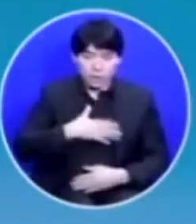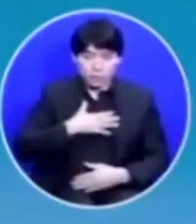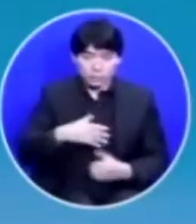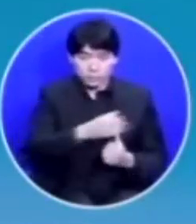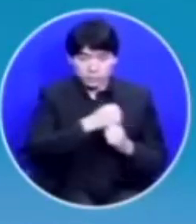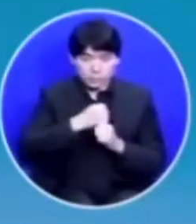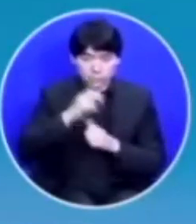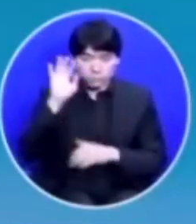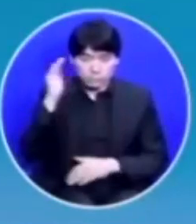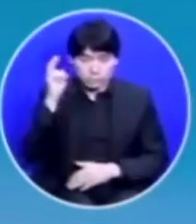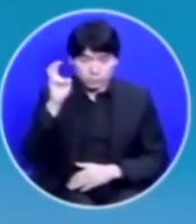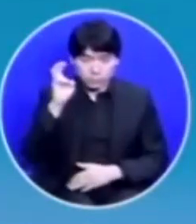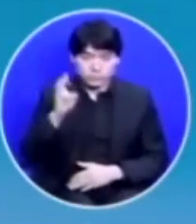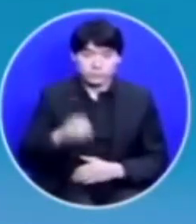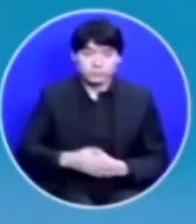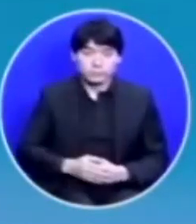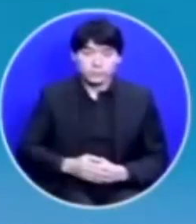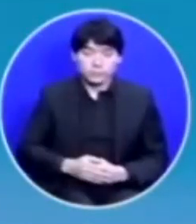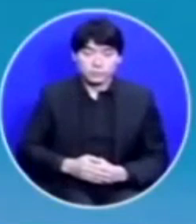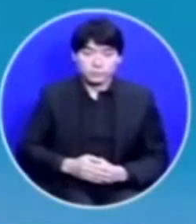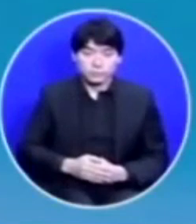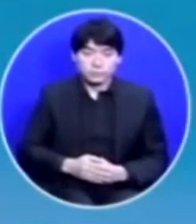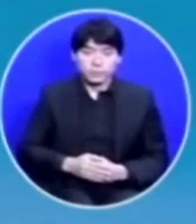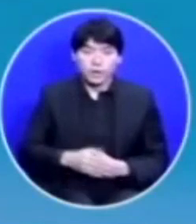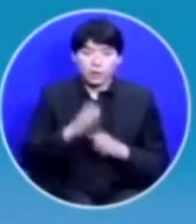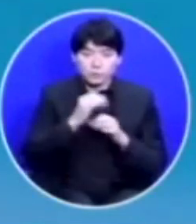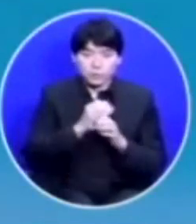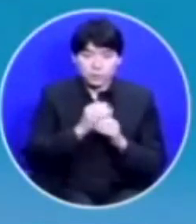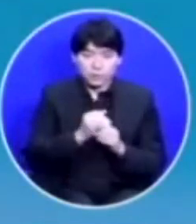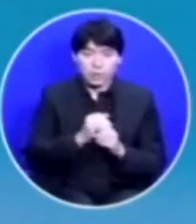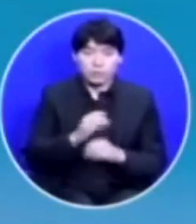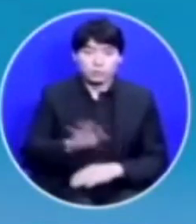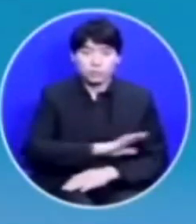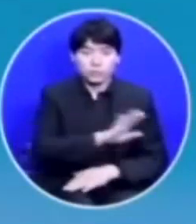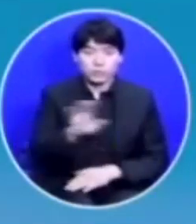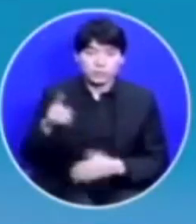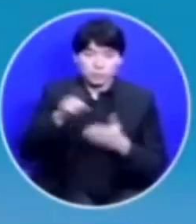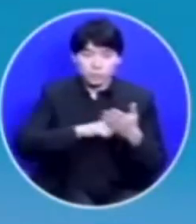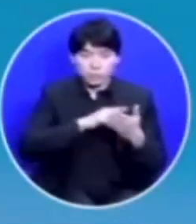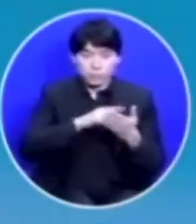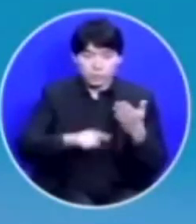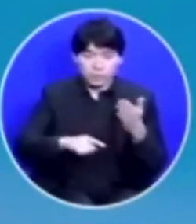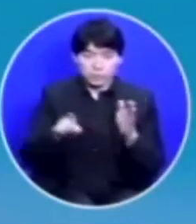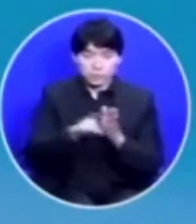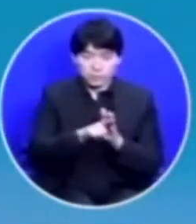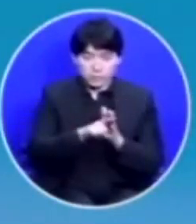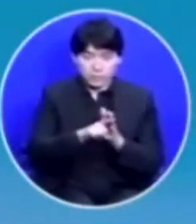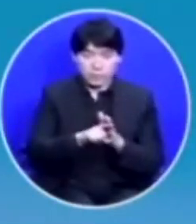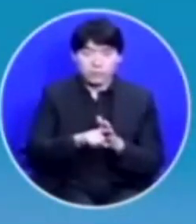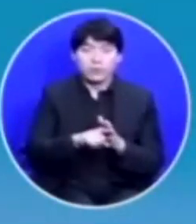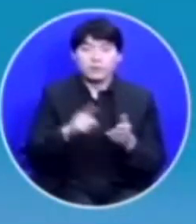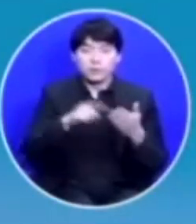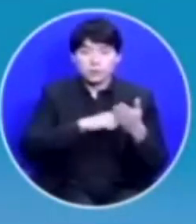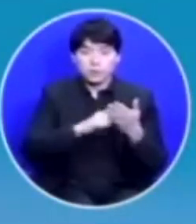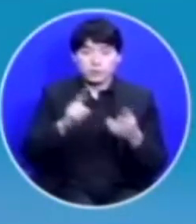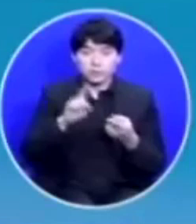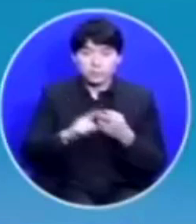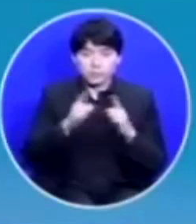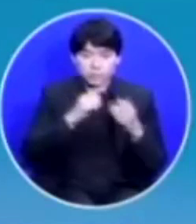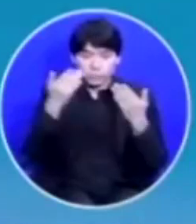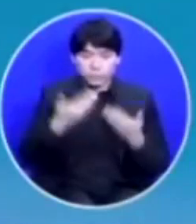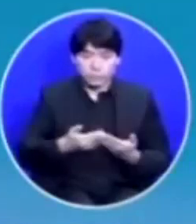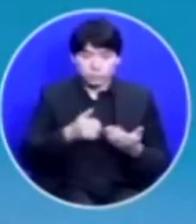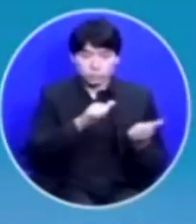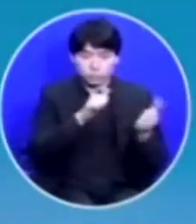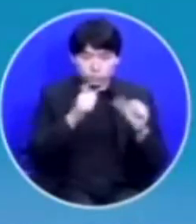하셨어요 언젠가 우리가 치러야 할 신앙의 대가 에 대해 경고 하셨지요 죽 이미 닥쳐도